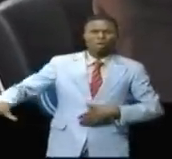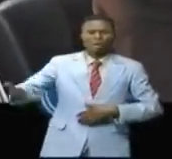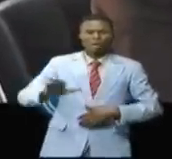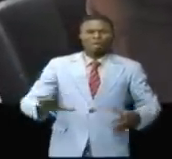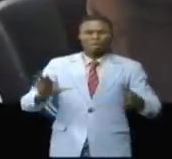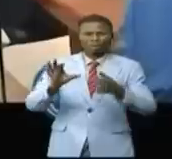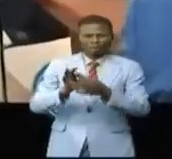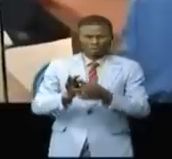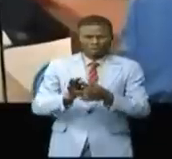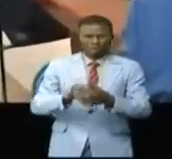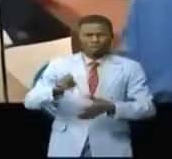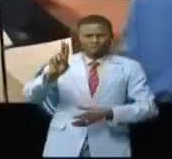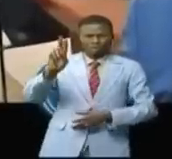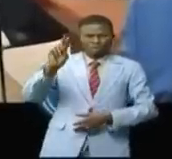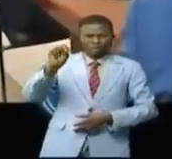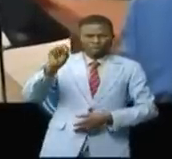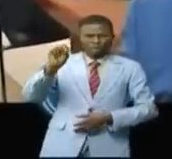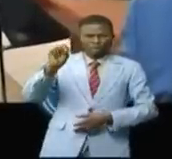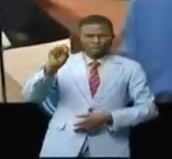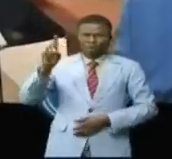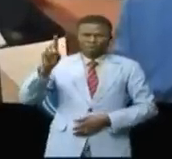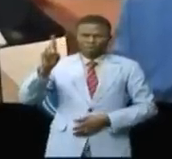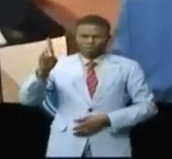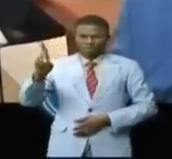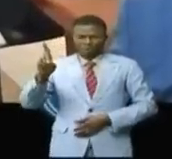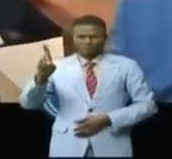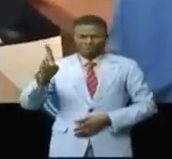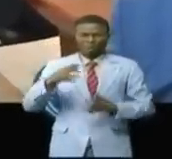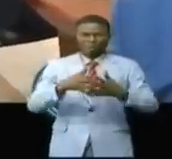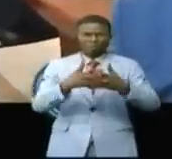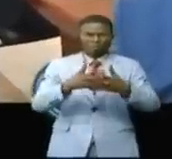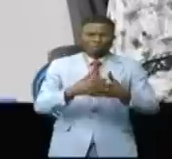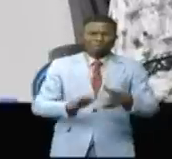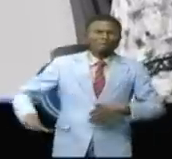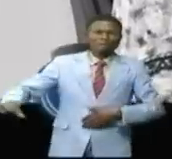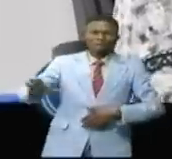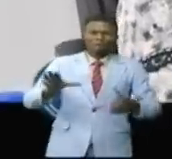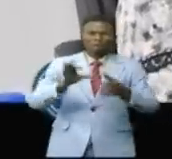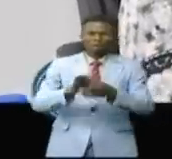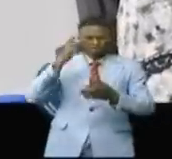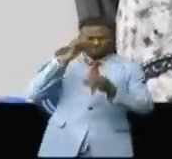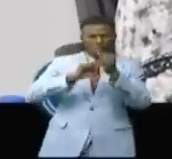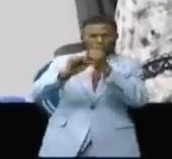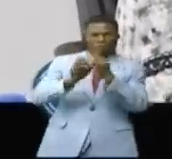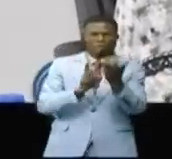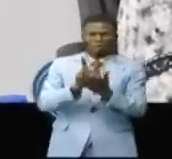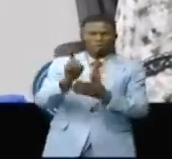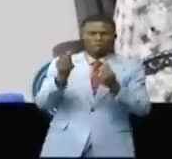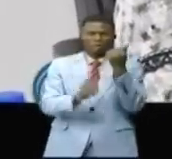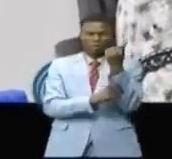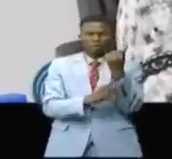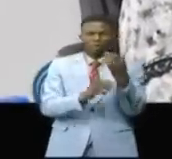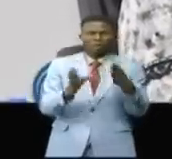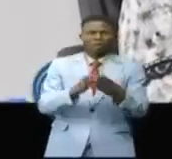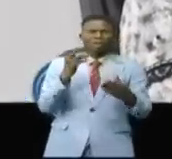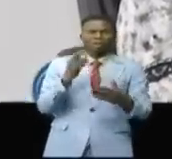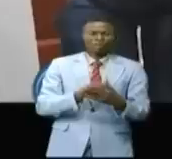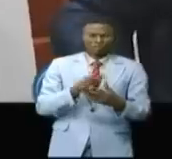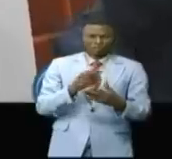ump erp et des partenariats des nations unies pour la promotion des droits des personnes handicapées